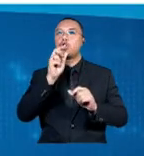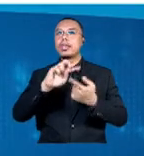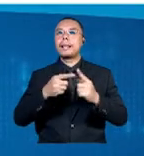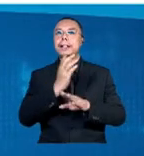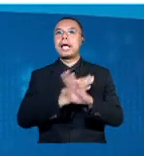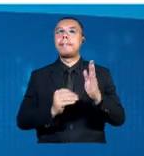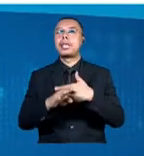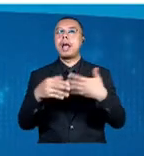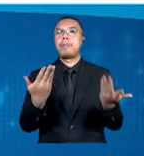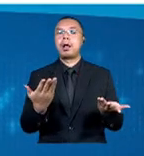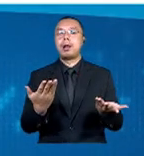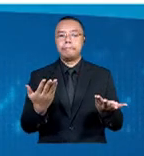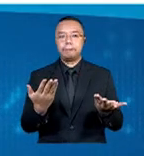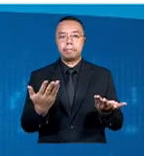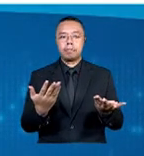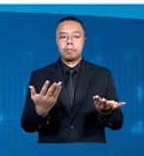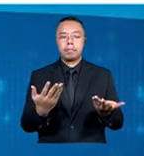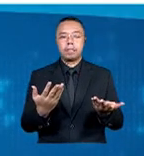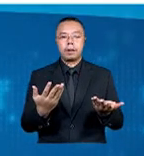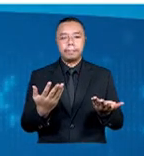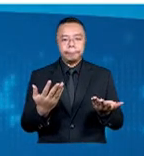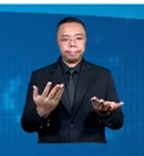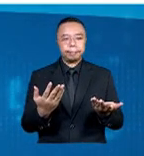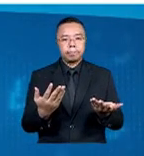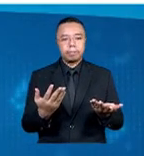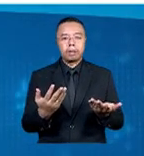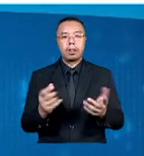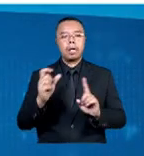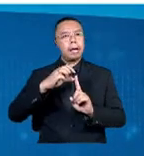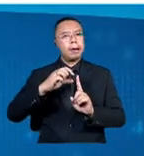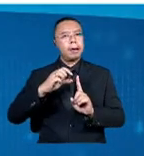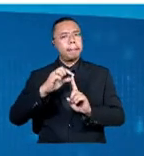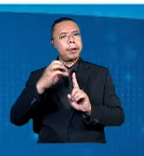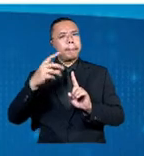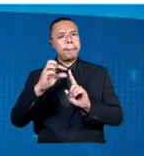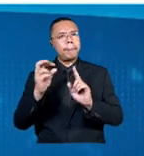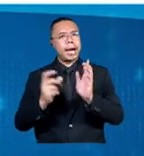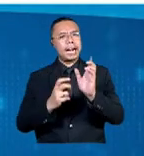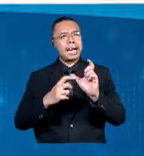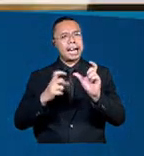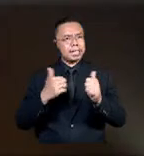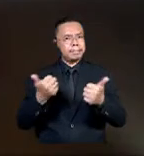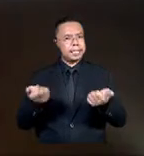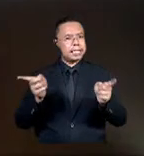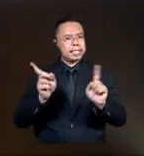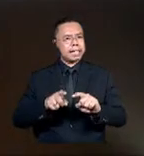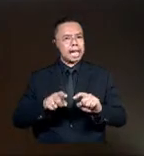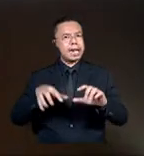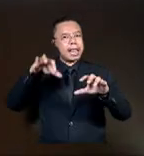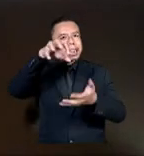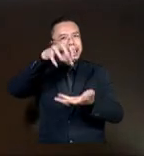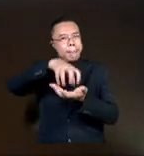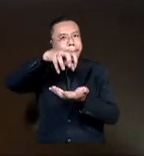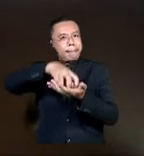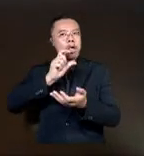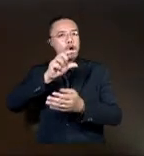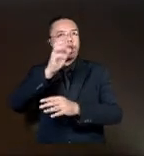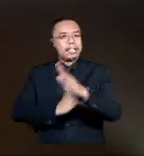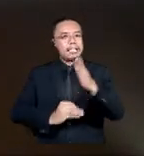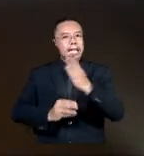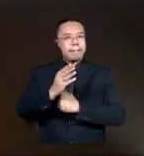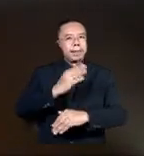disabilitas? Oke, baik. Pekan Paralimpik Nasional ini bisa menjadi wadah bagi